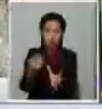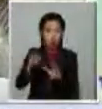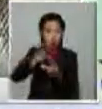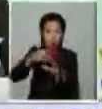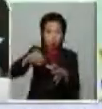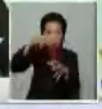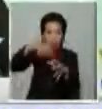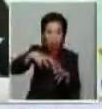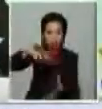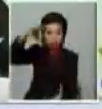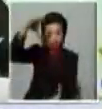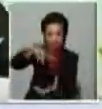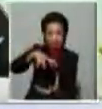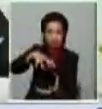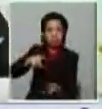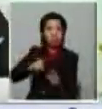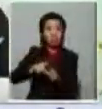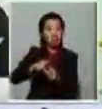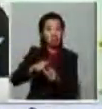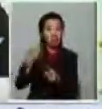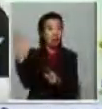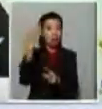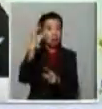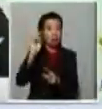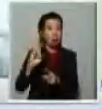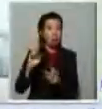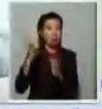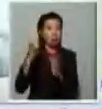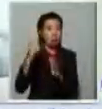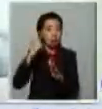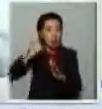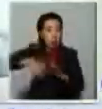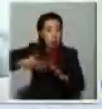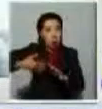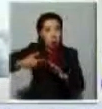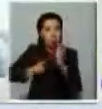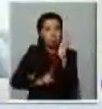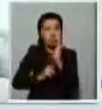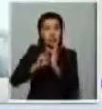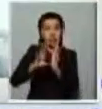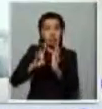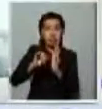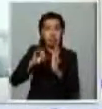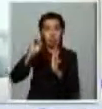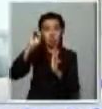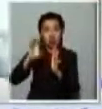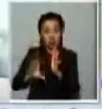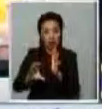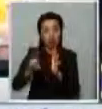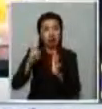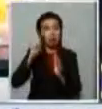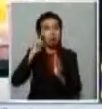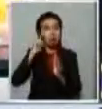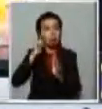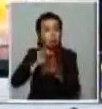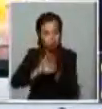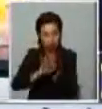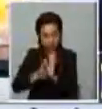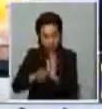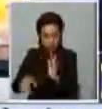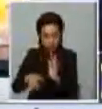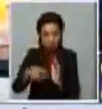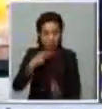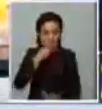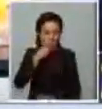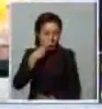า เราเลยใช้อุณหภูมิที่77องศา ครับ 77องศาเนี่ยความหวานกลิ่นพวกโ